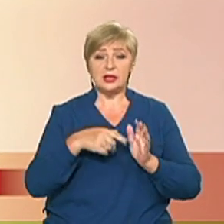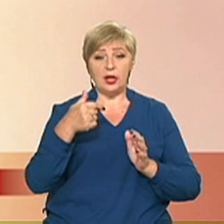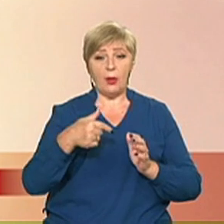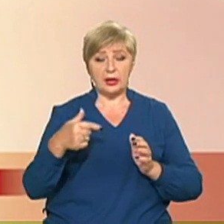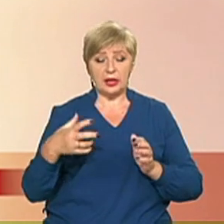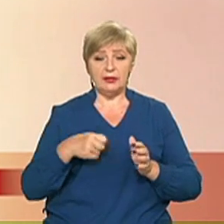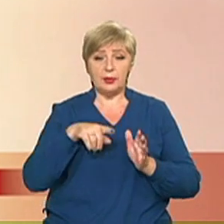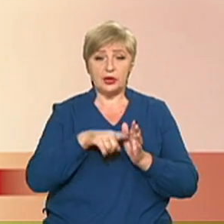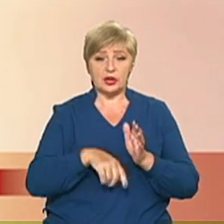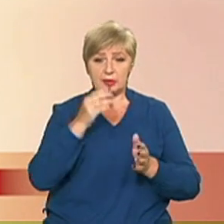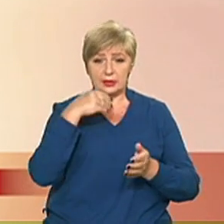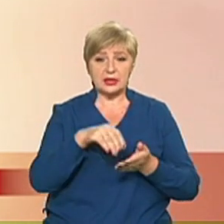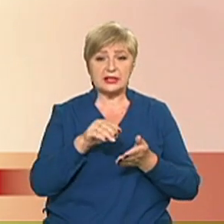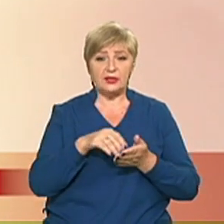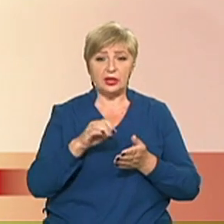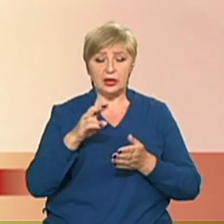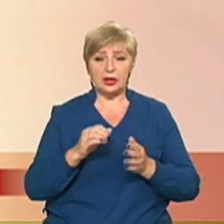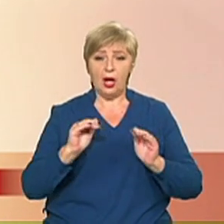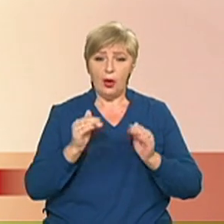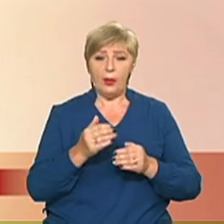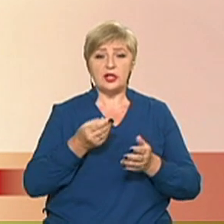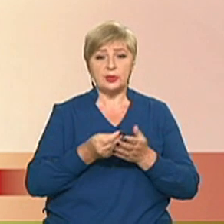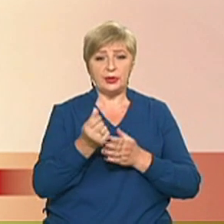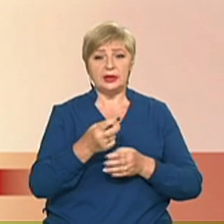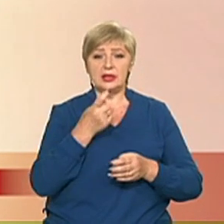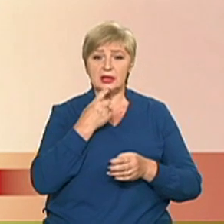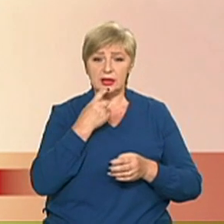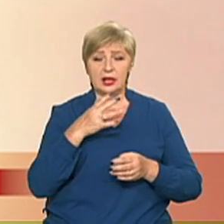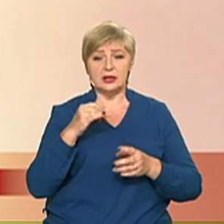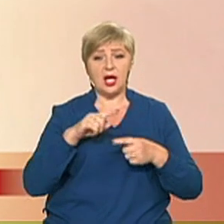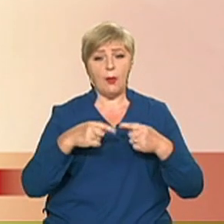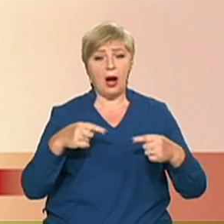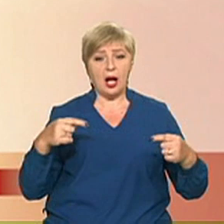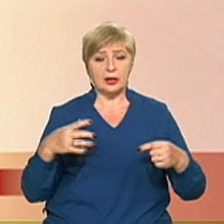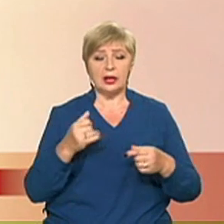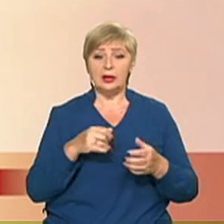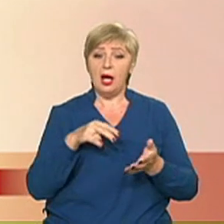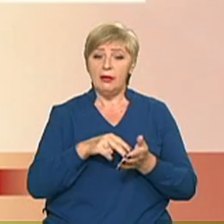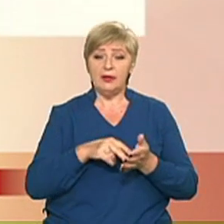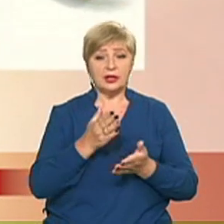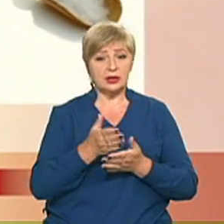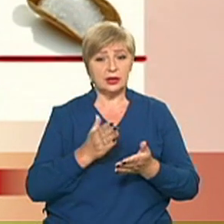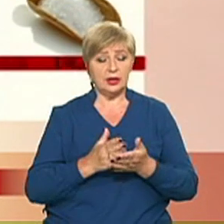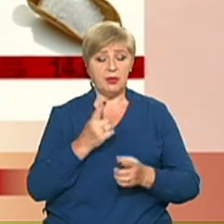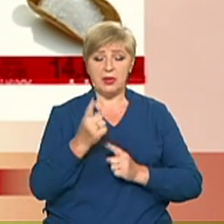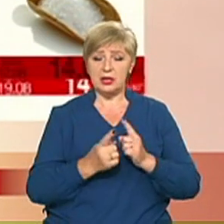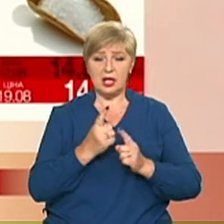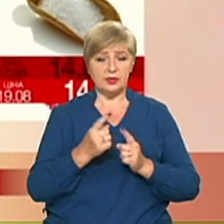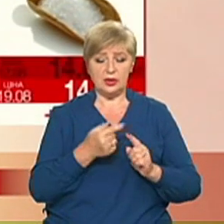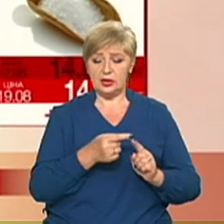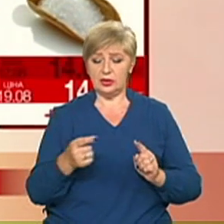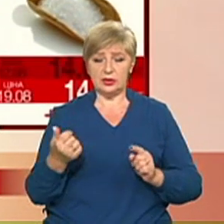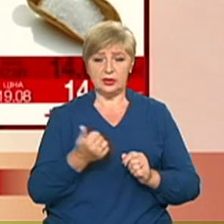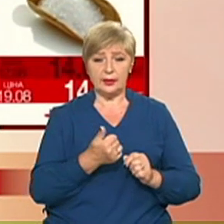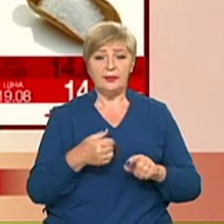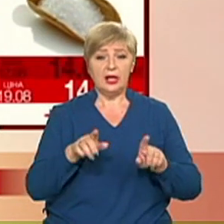свинина. Менше доведеться платити і за яйця та макарони. А от вартість хліба за тиждень не змінилася. Такі результати